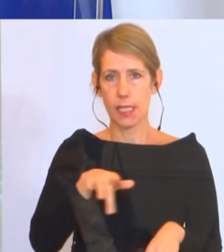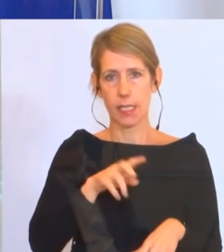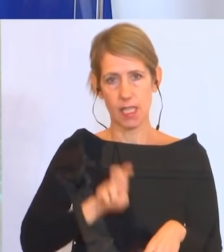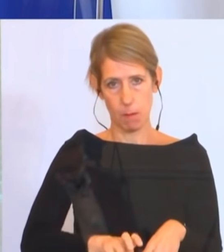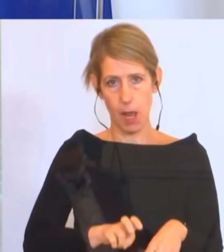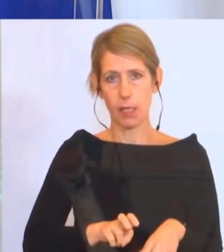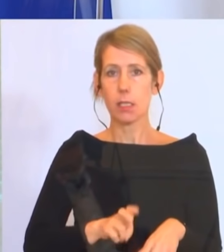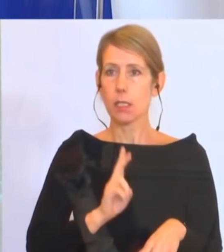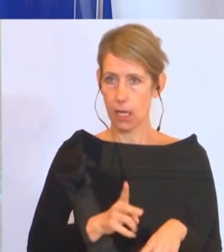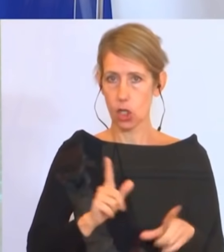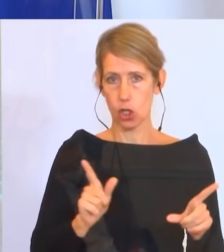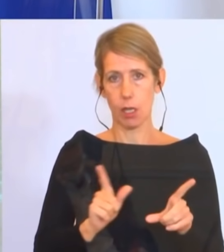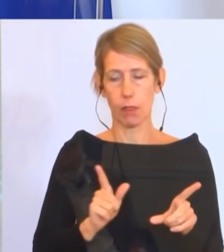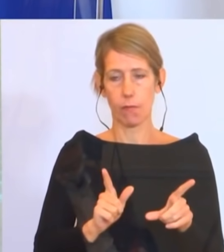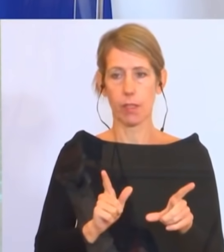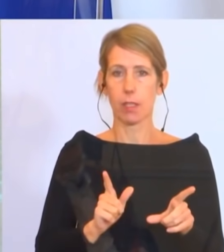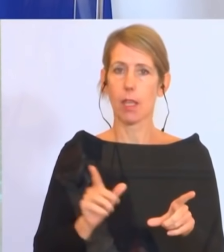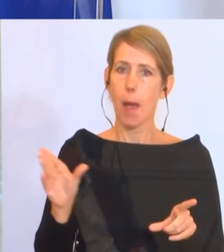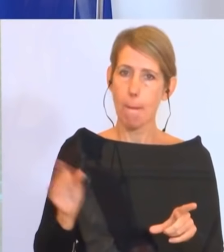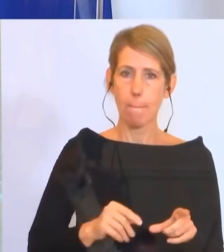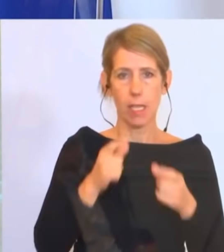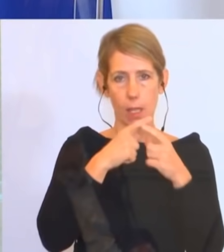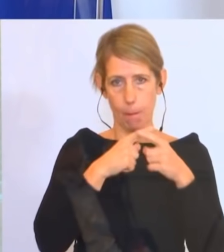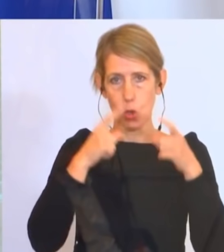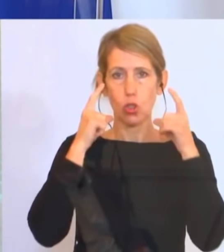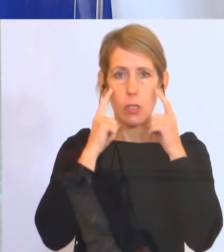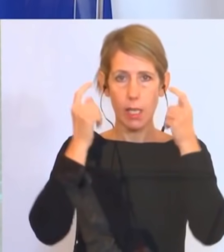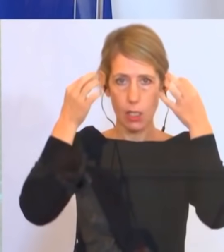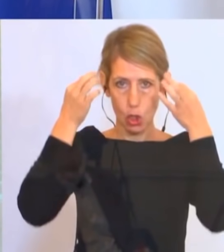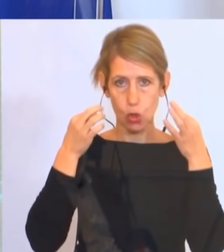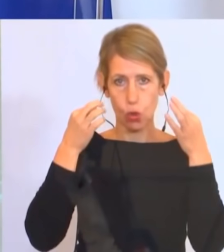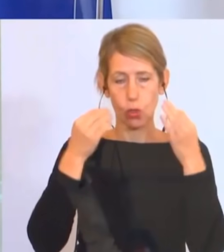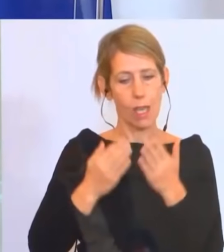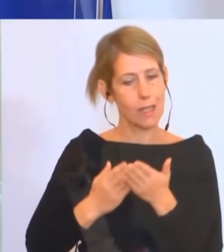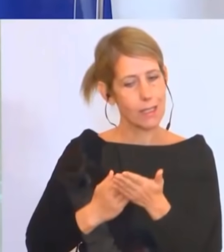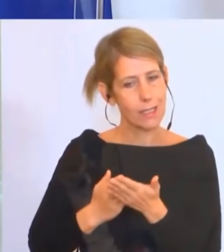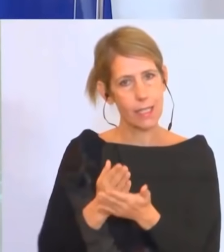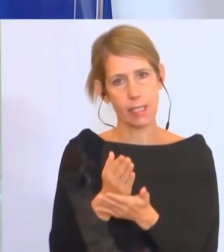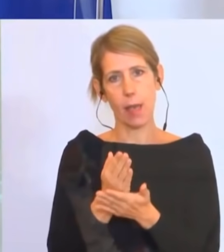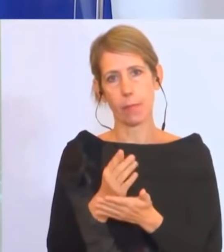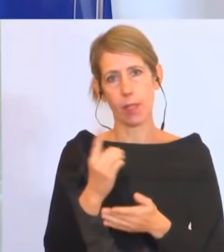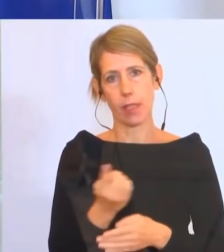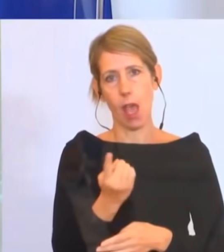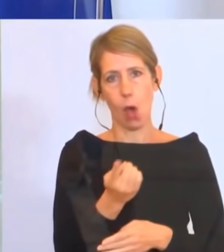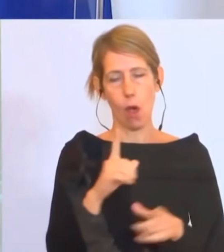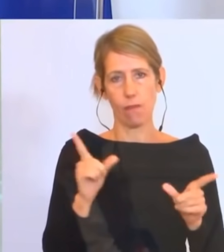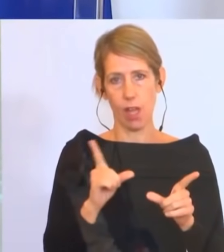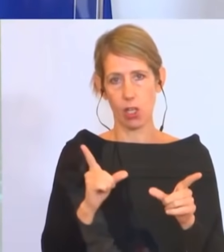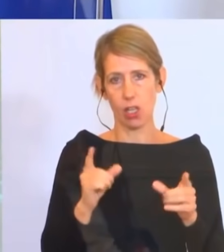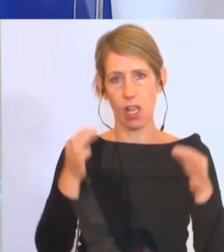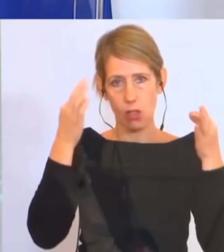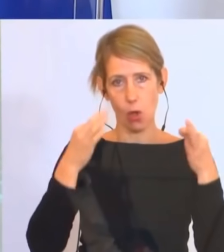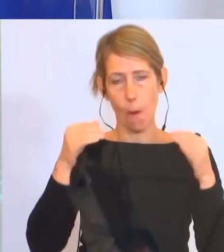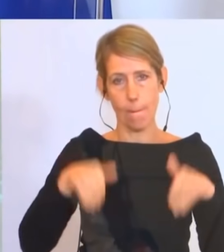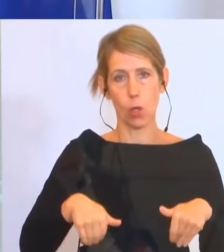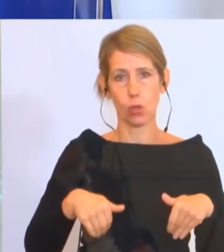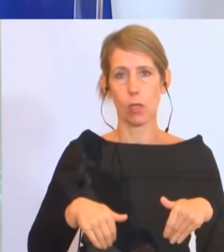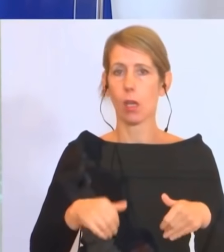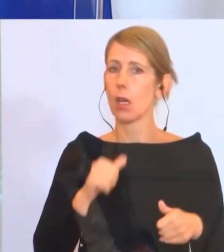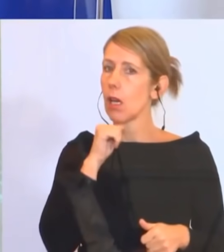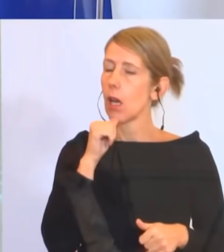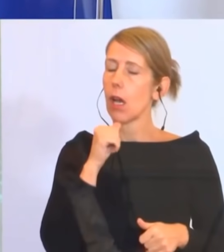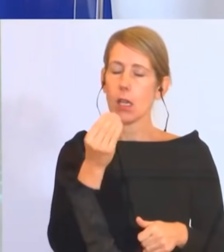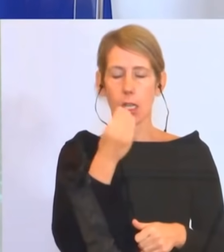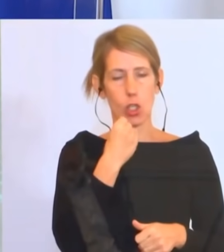stattfinden, mit Mund-Nasen-Schutz während der gesamten Dauer der Veranstaltung. Es dürfen keine